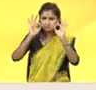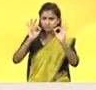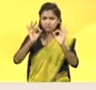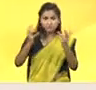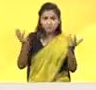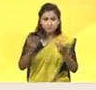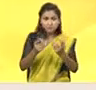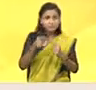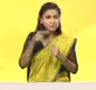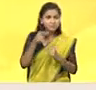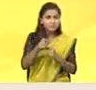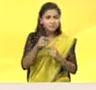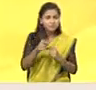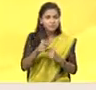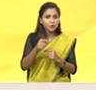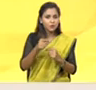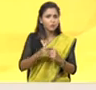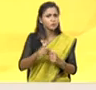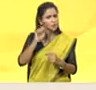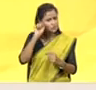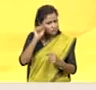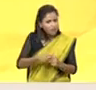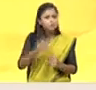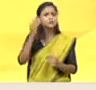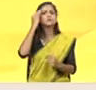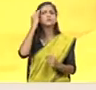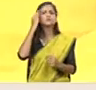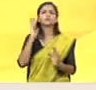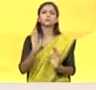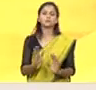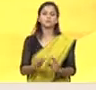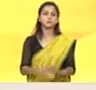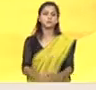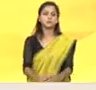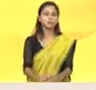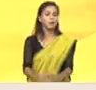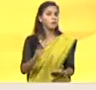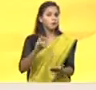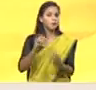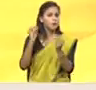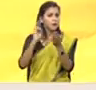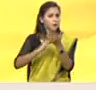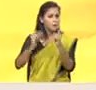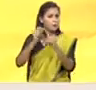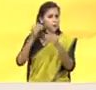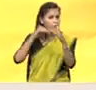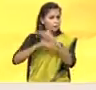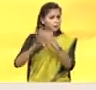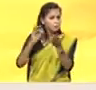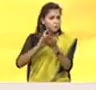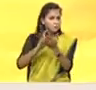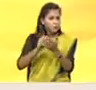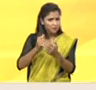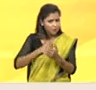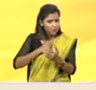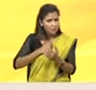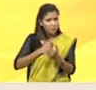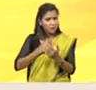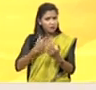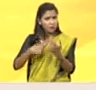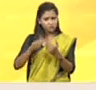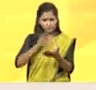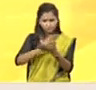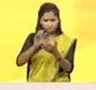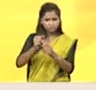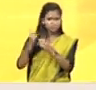जिसे आपको जरूर जानना चाहिए। वहां पर हमारे सफाई कर्मी भाई बहनों